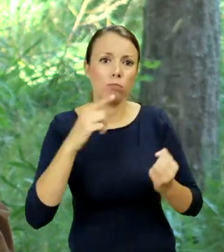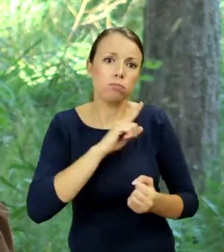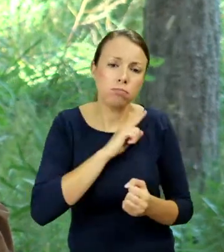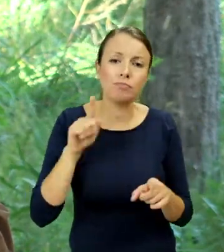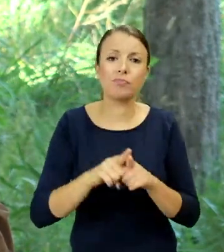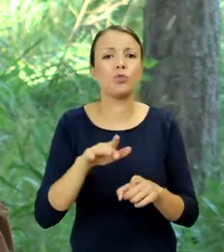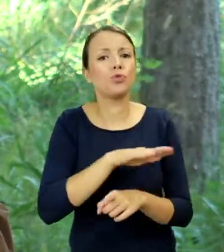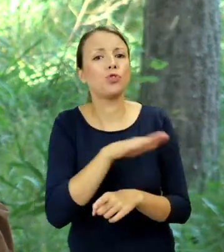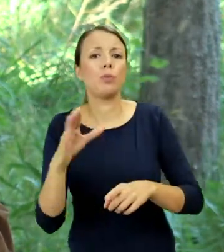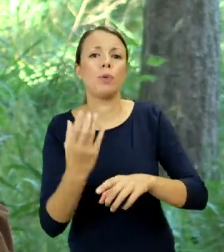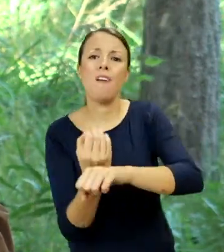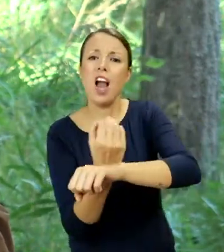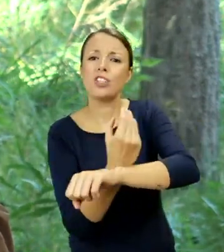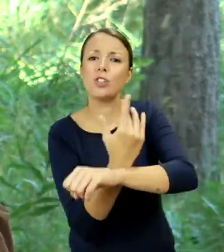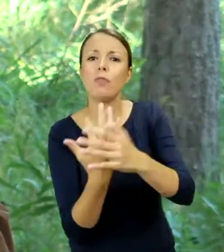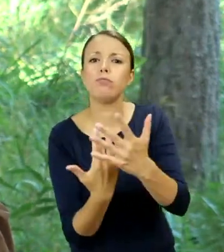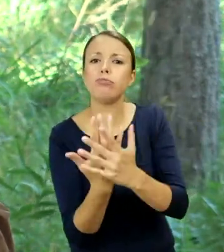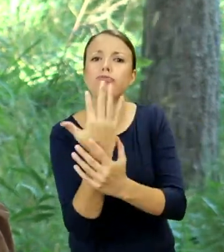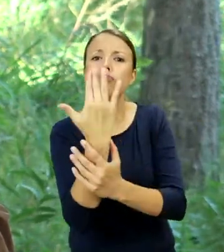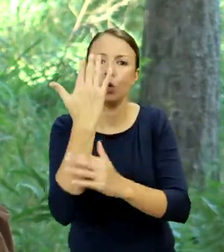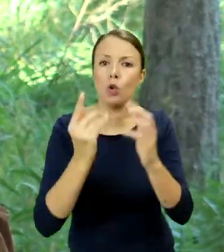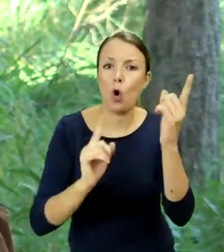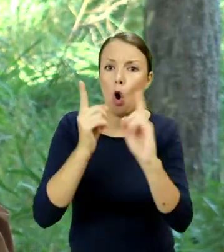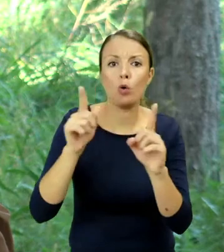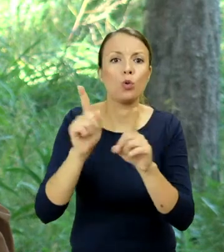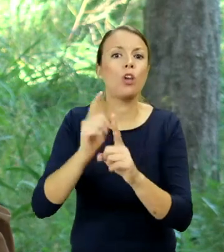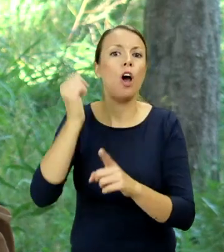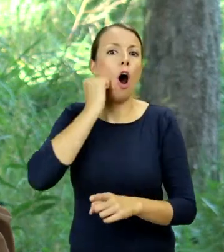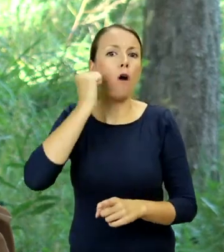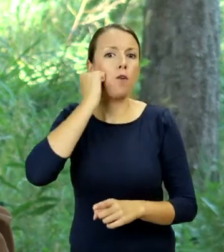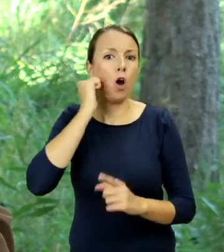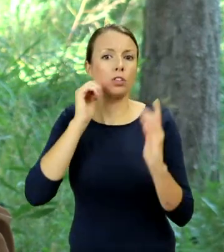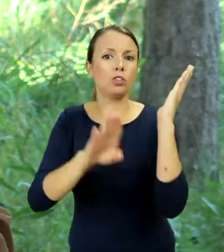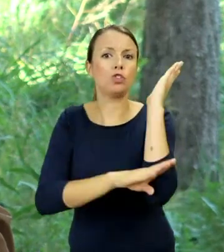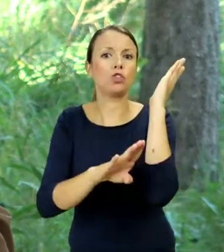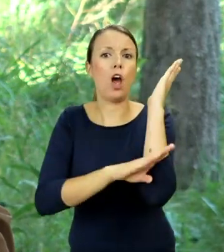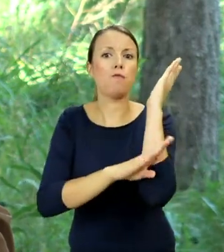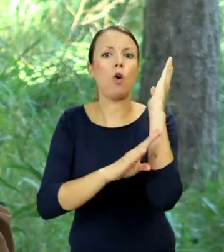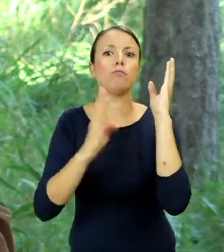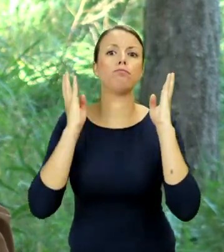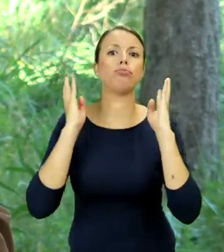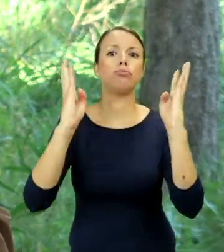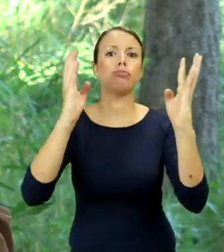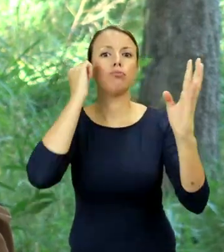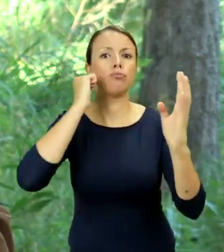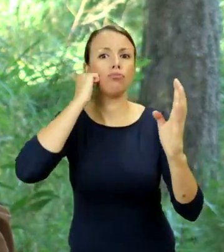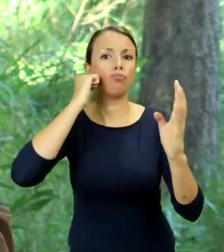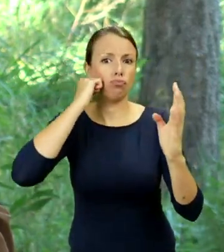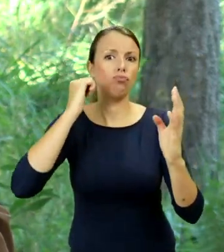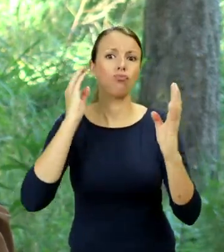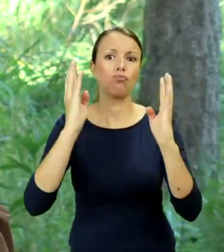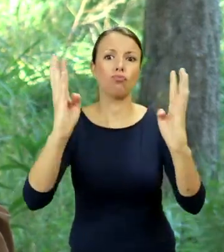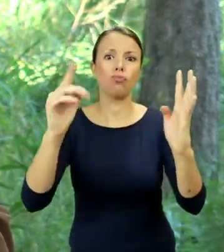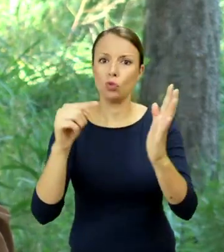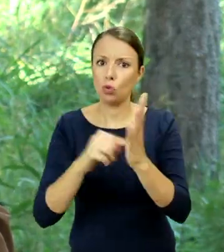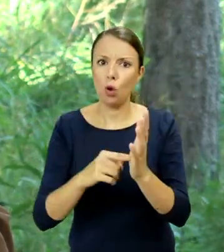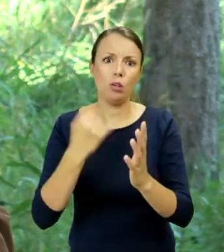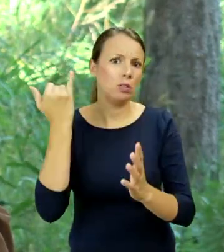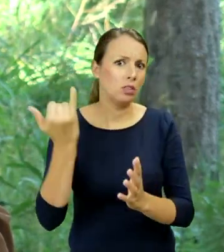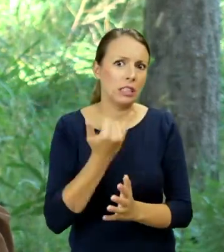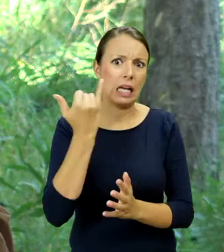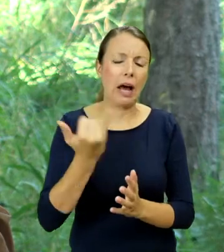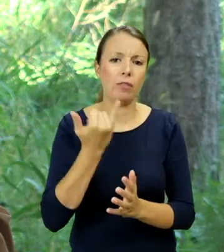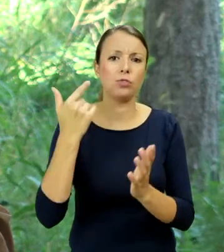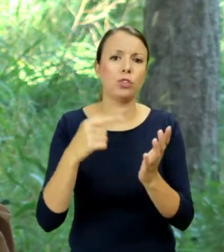z ogródka, jak też owoce z sadu, były zawsze przetworzone, żeby nic się